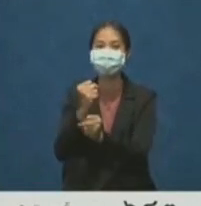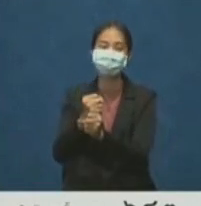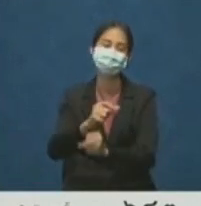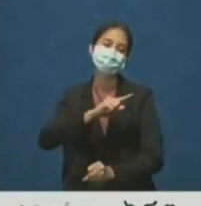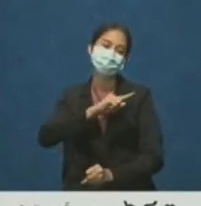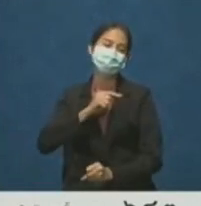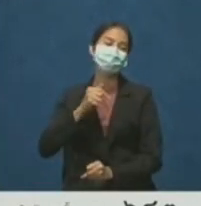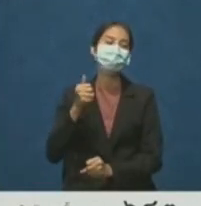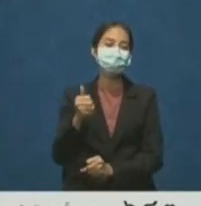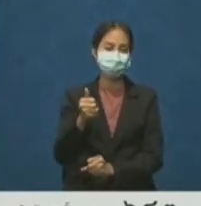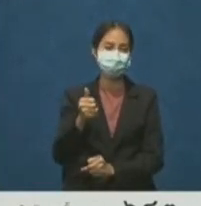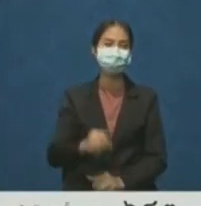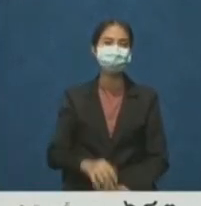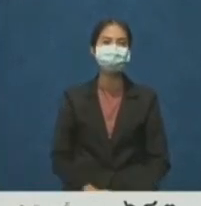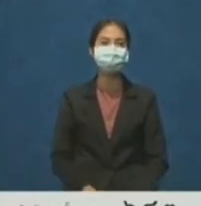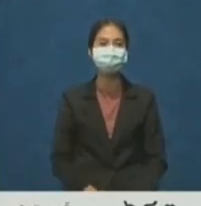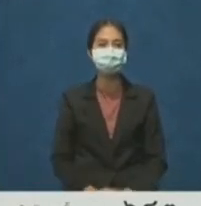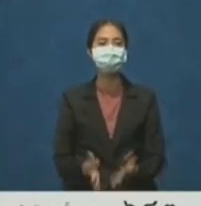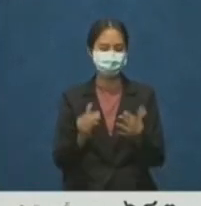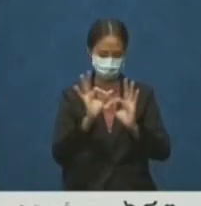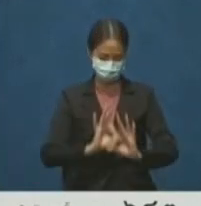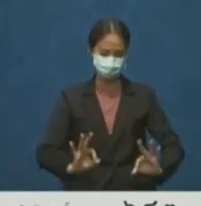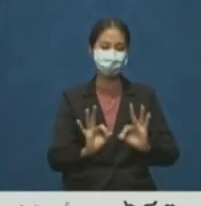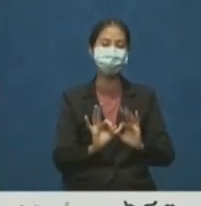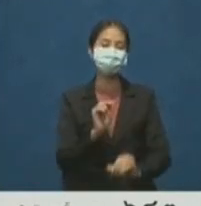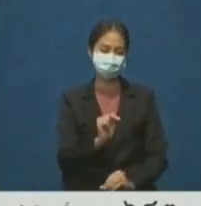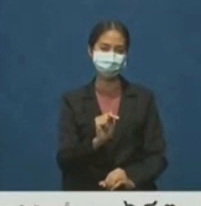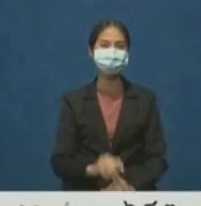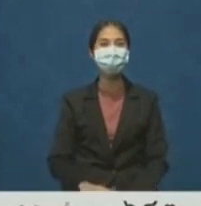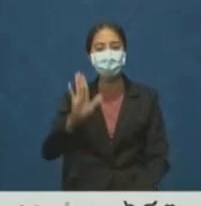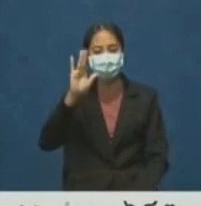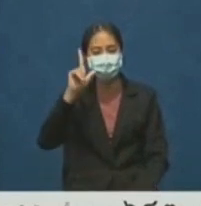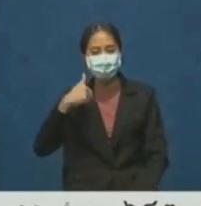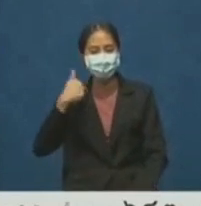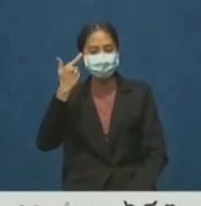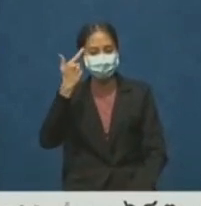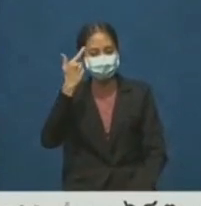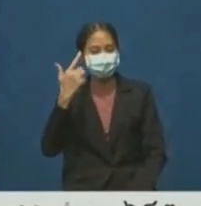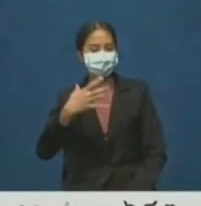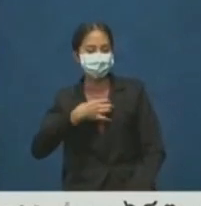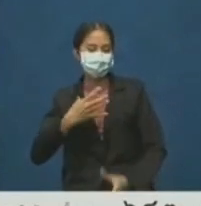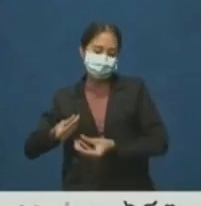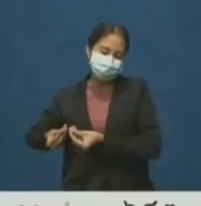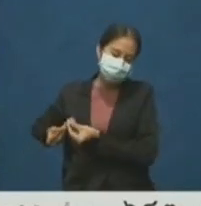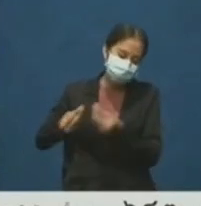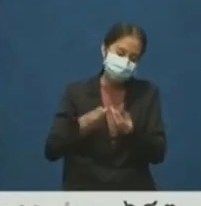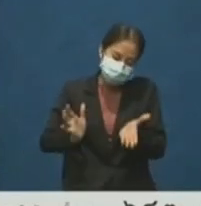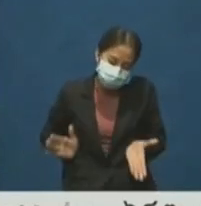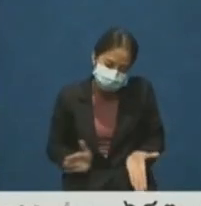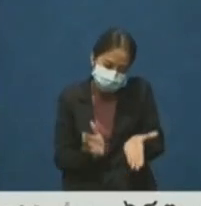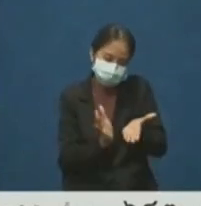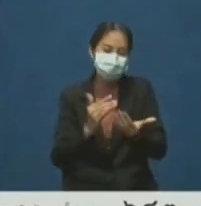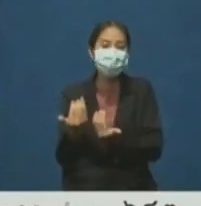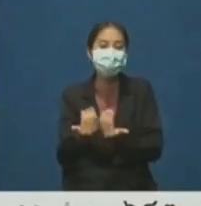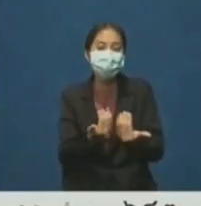หาอาชีพประกอบวิชาชีพที่สุจริตได้อันนี้คือหัวใจใหญ่ผู้ปกครองจึงทุ่มเทที่จะให้ลูกบุตรหลาน